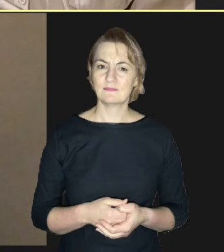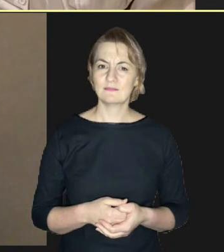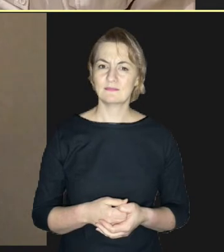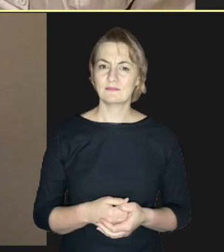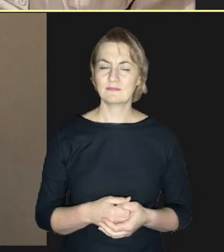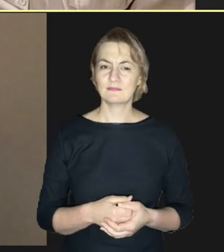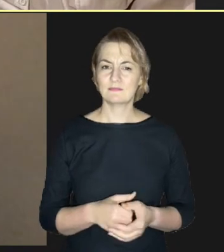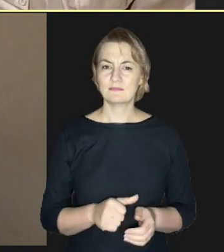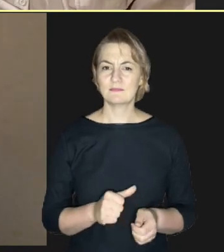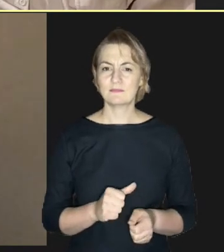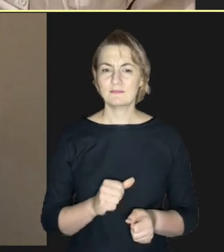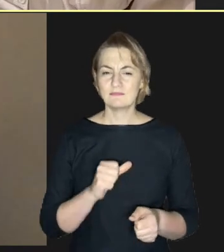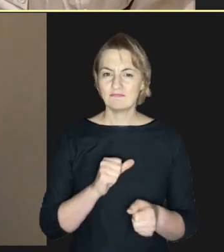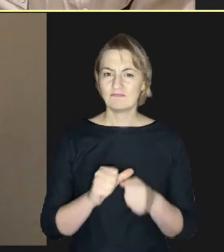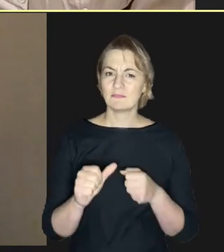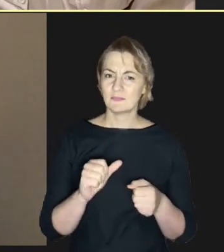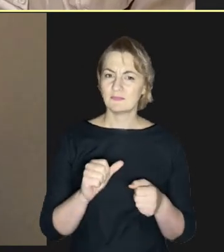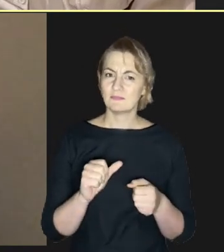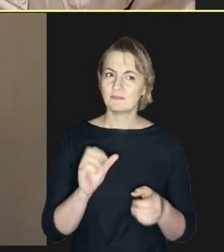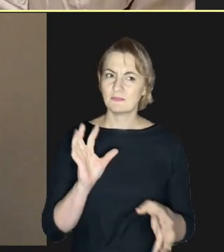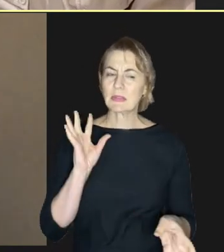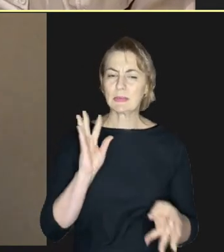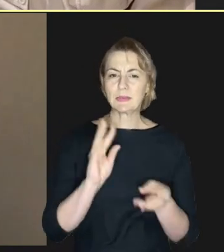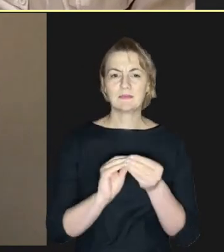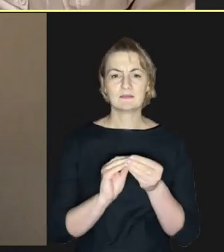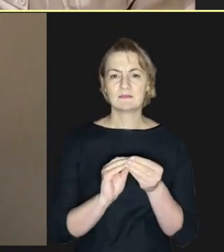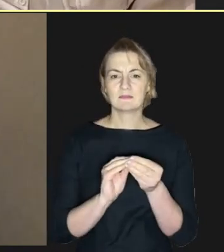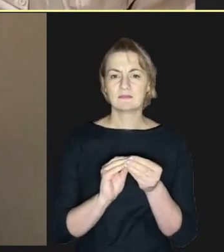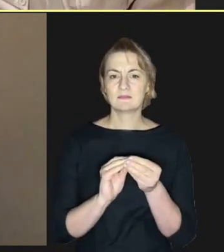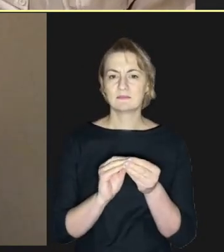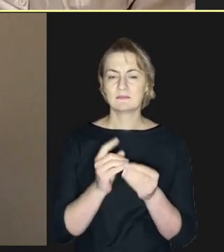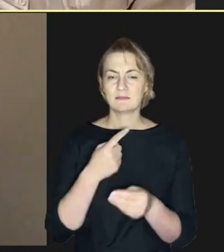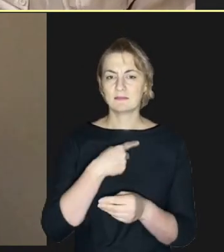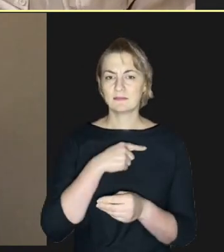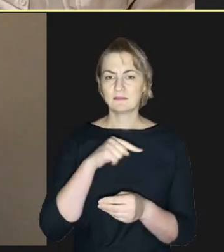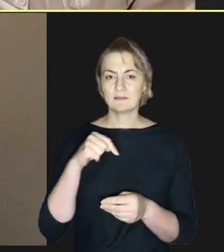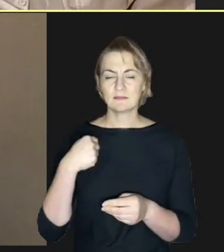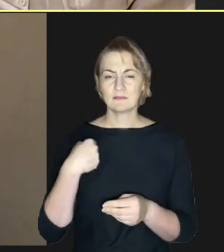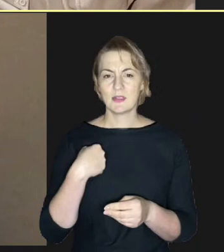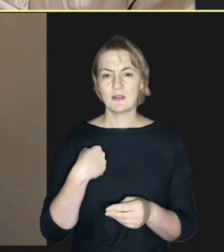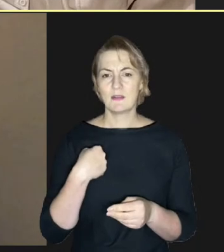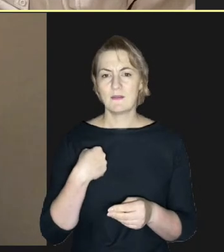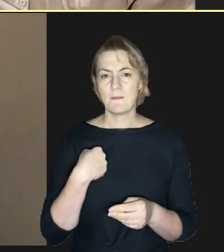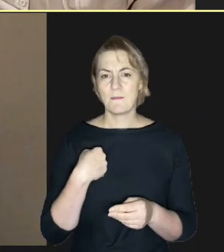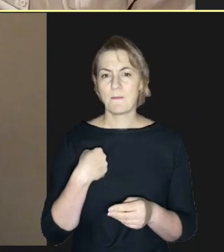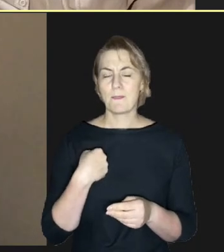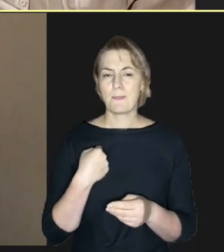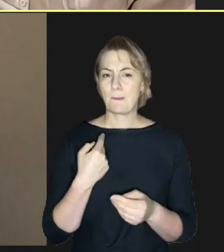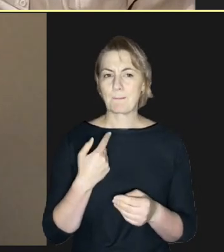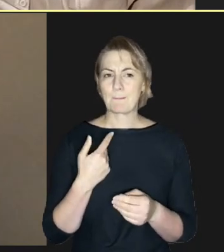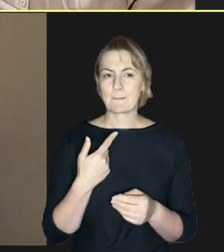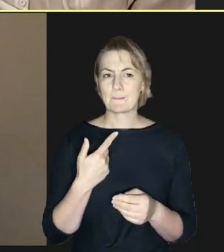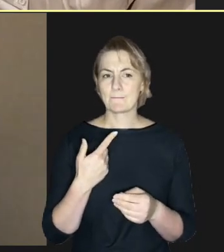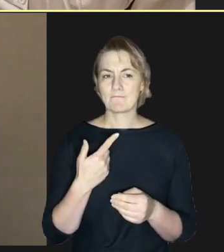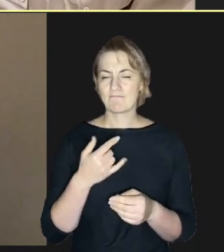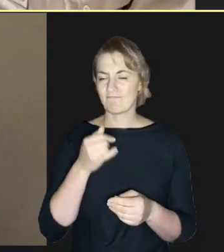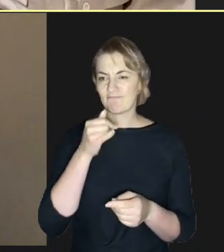taka konstatacja, że no właśnie nie unikniemy jakiegoś przesilenia czy